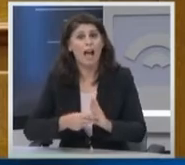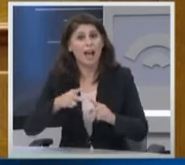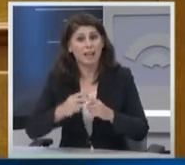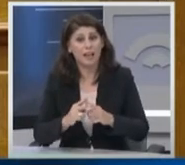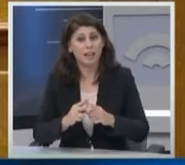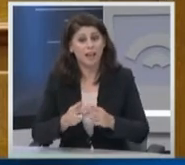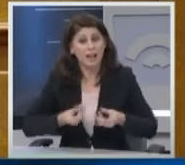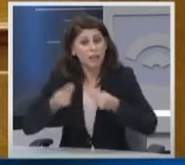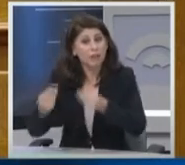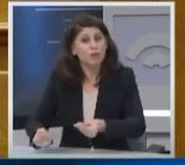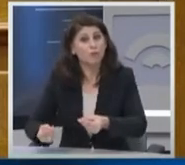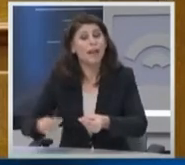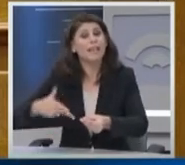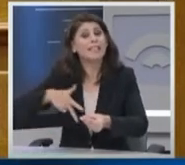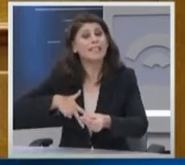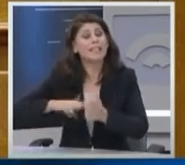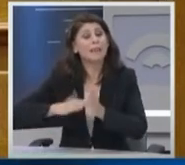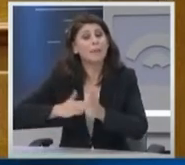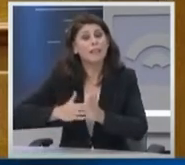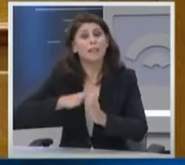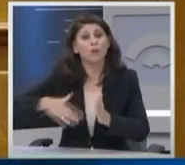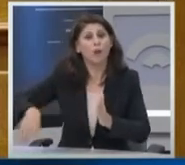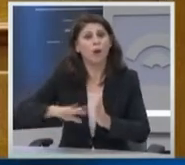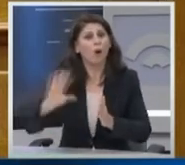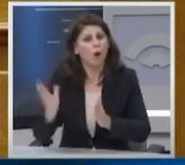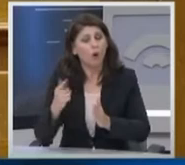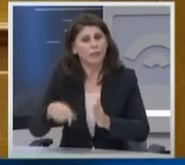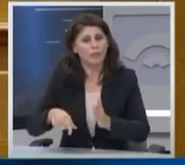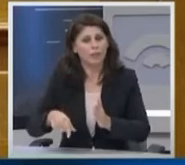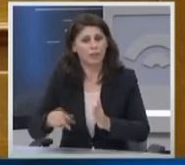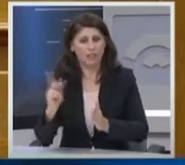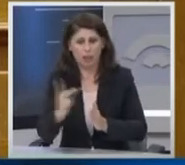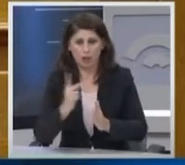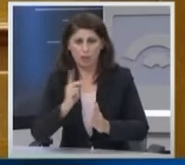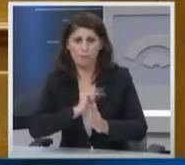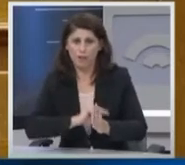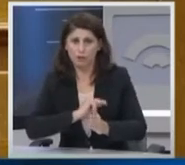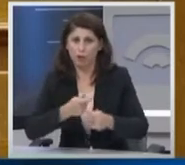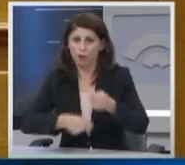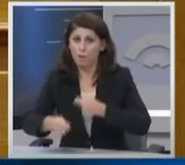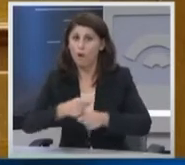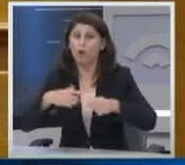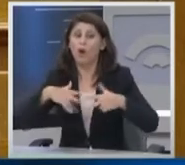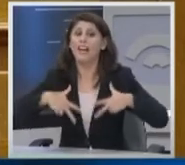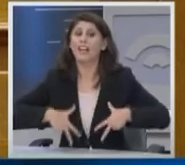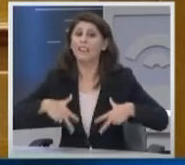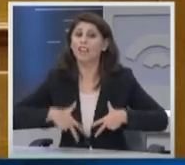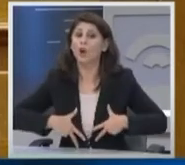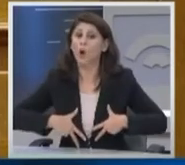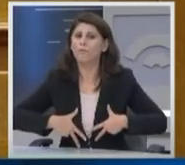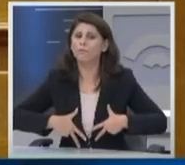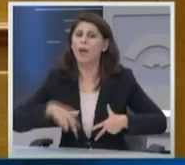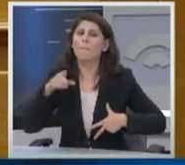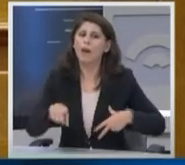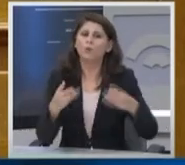λαού, όταν οι πλουτοπαραγωγικές πηγές του τόπου γίνουν κοινωνική περιουσία και το εμπόριο κρατικό, με αυτά